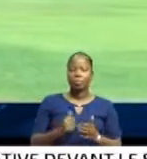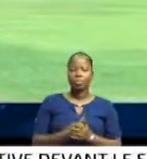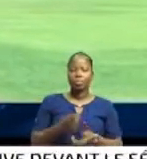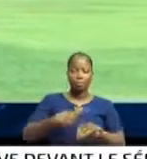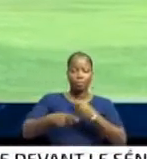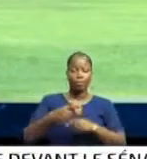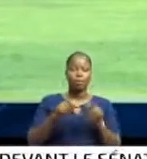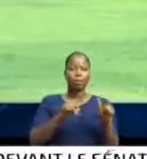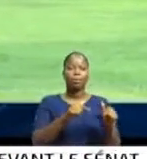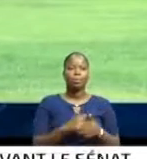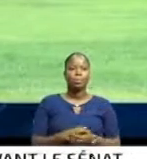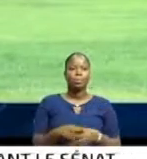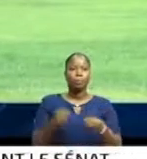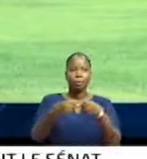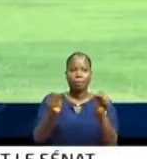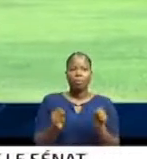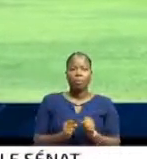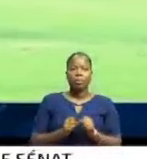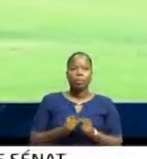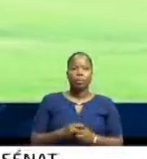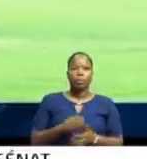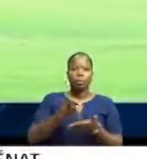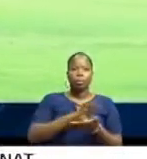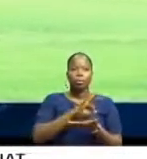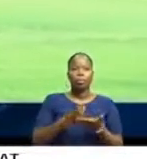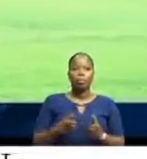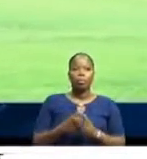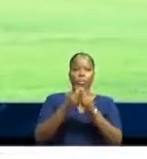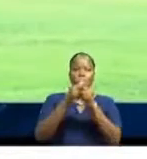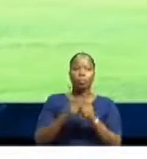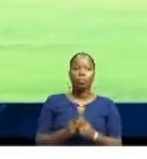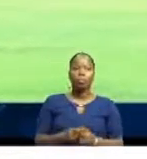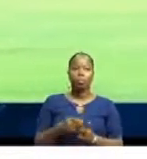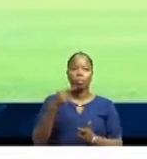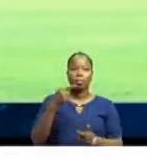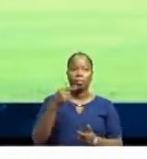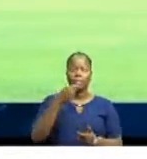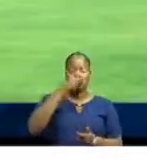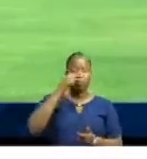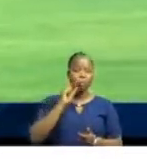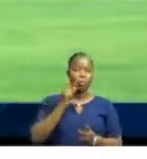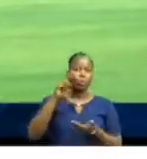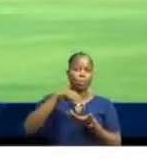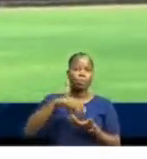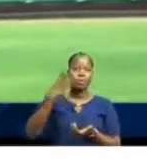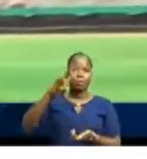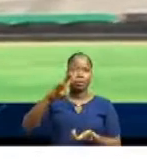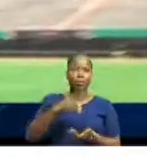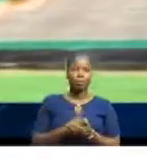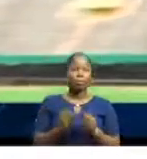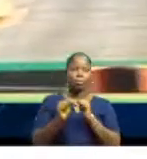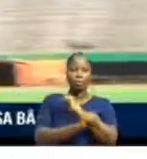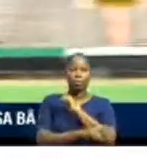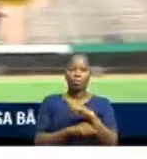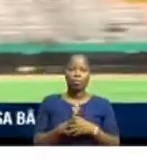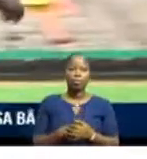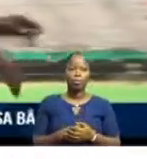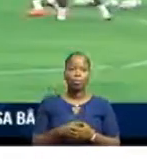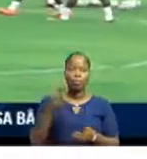la dernier journée du groupe k des éliminatoires de la can d'abord 2017 va opposer le sénégal à la namibie